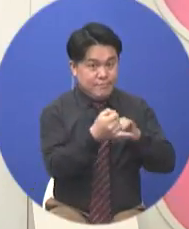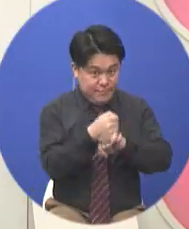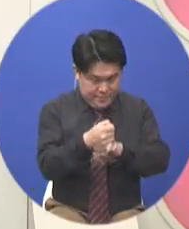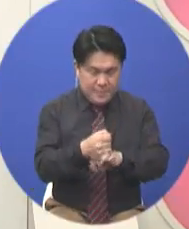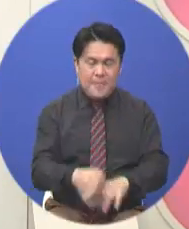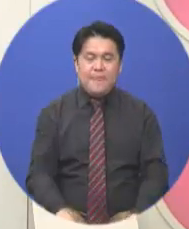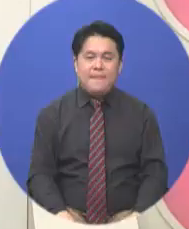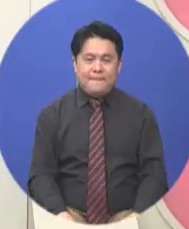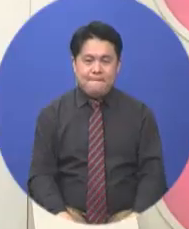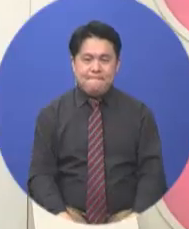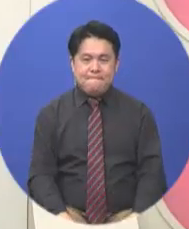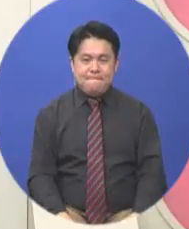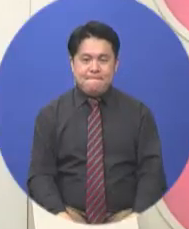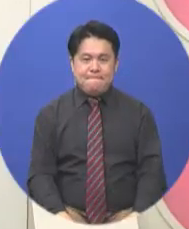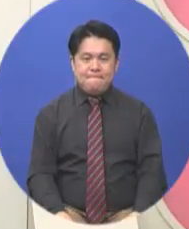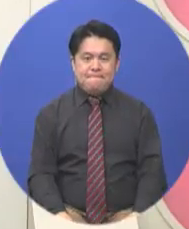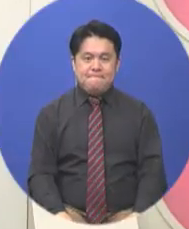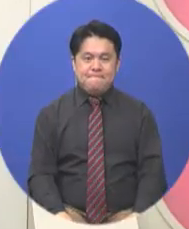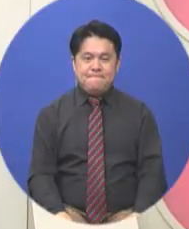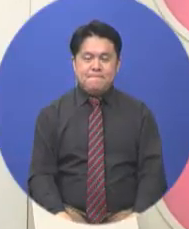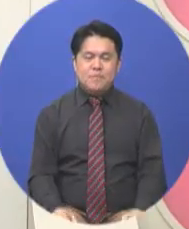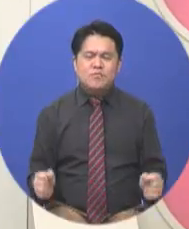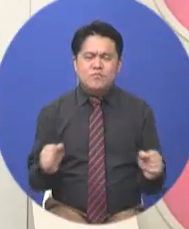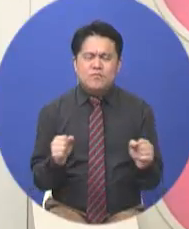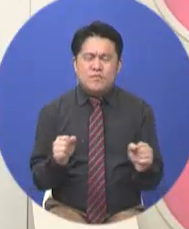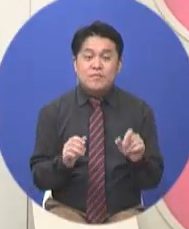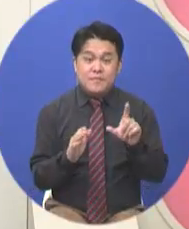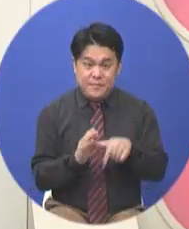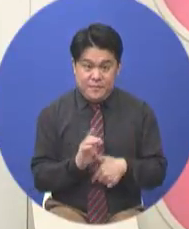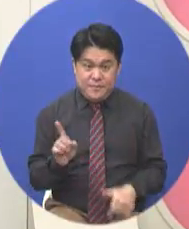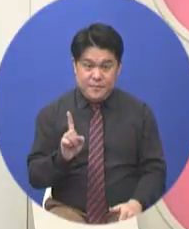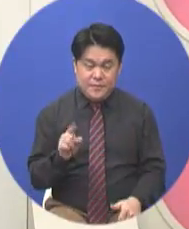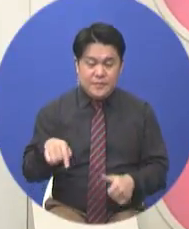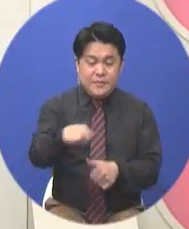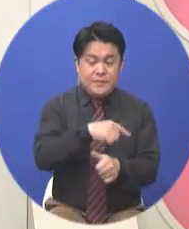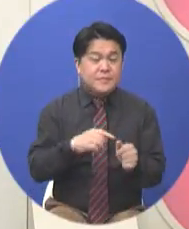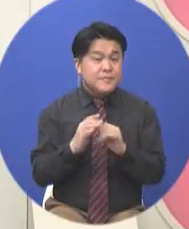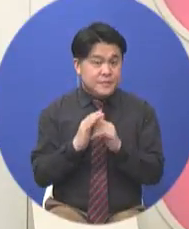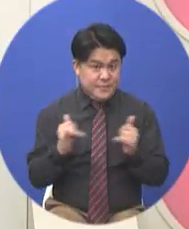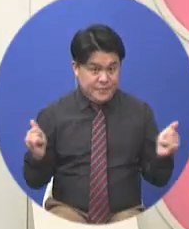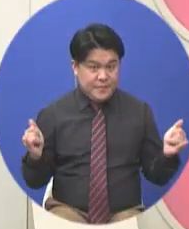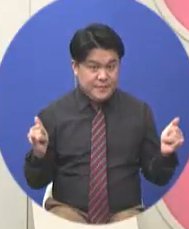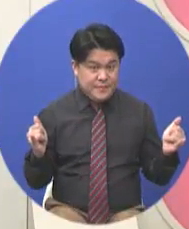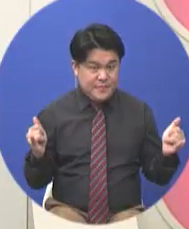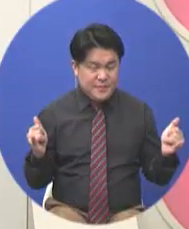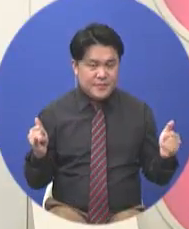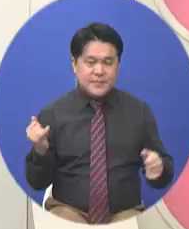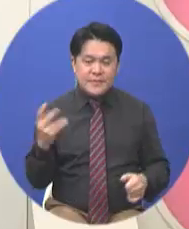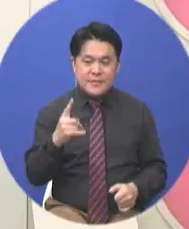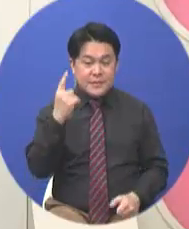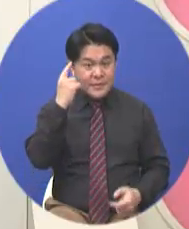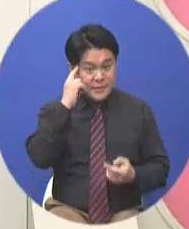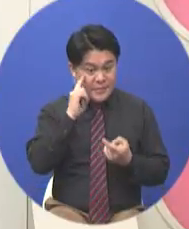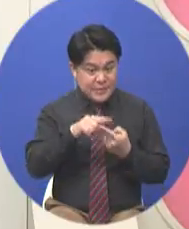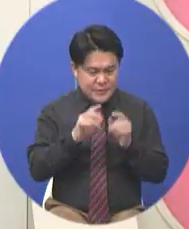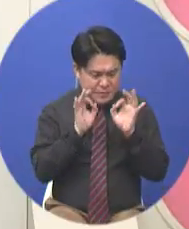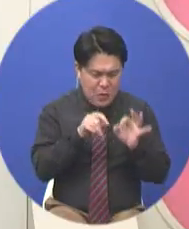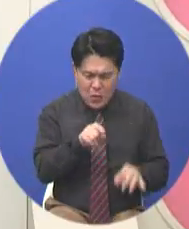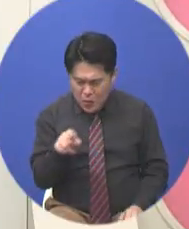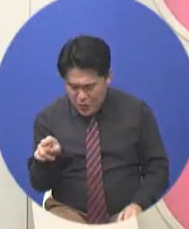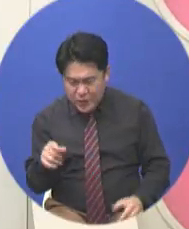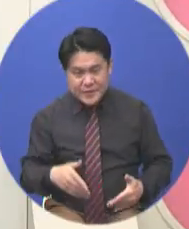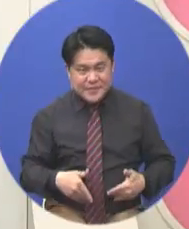손길을 전달하겠습니다. 추워지는 겨울 주변 사람들에게 한 번 더 관심을 두면서